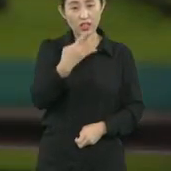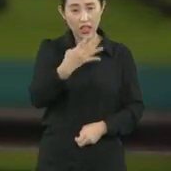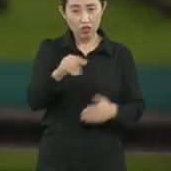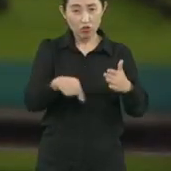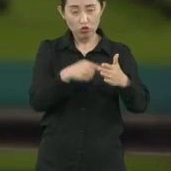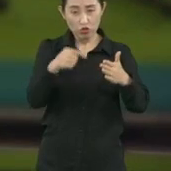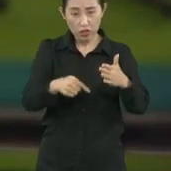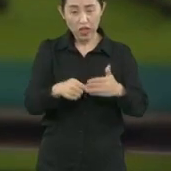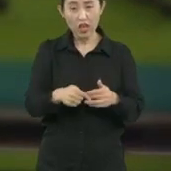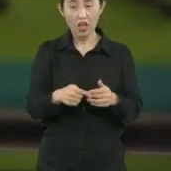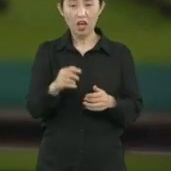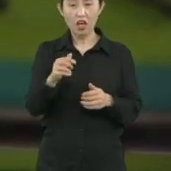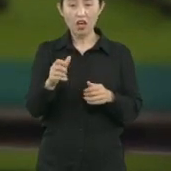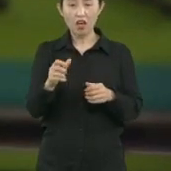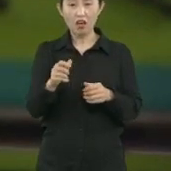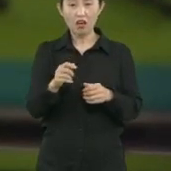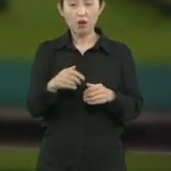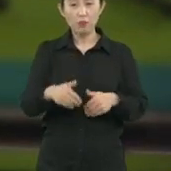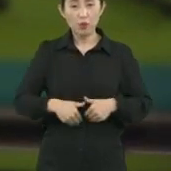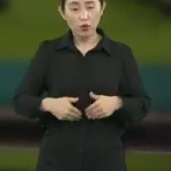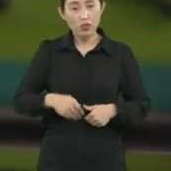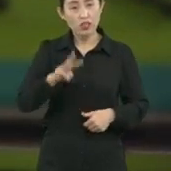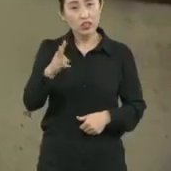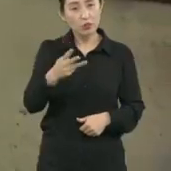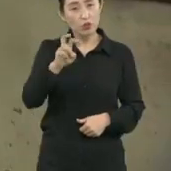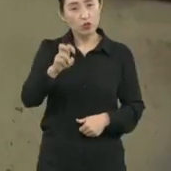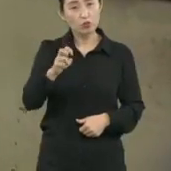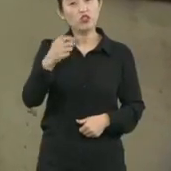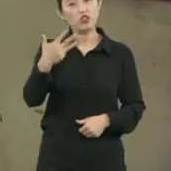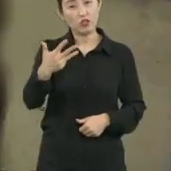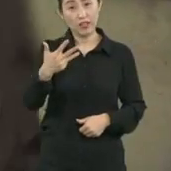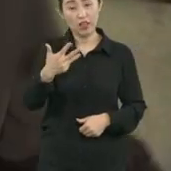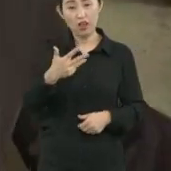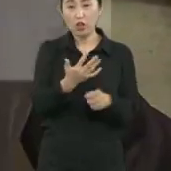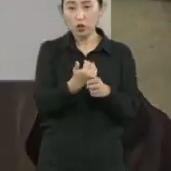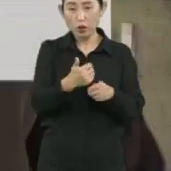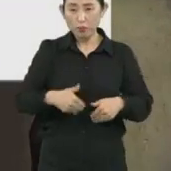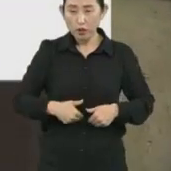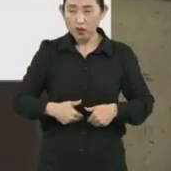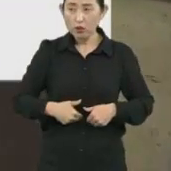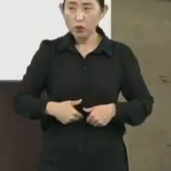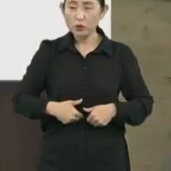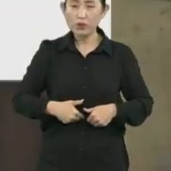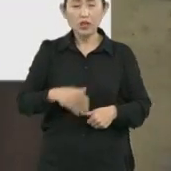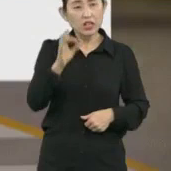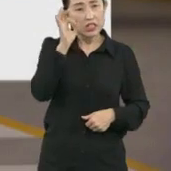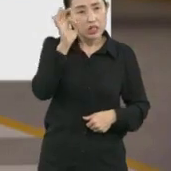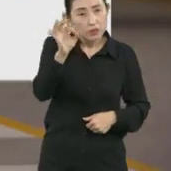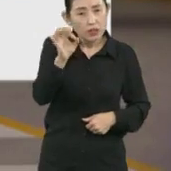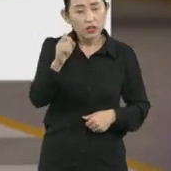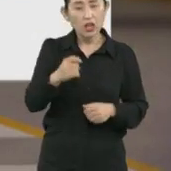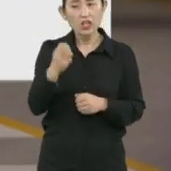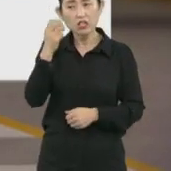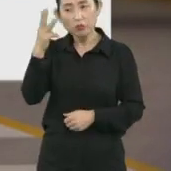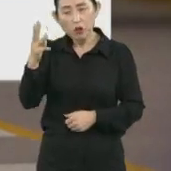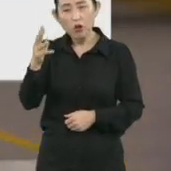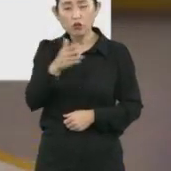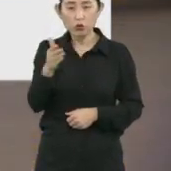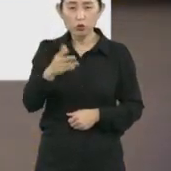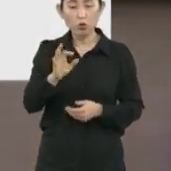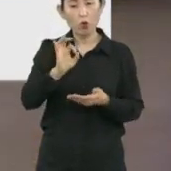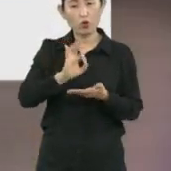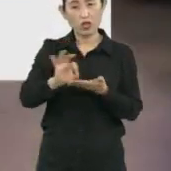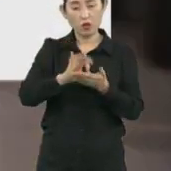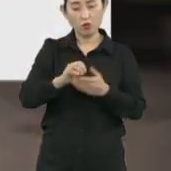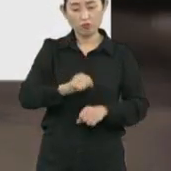중 요소수가 필요한 차량은 328대인데 각 시군구에서 짧게는 내년 10일, 길게는 3개월 정도 사용할 수 있는